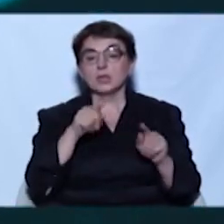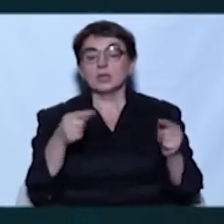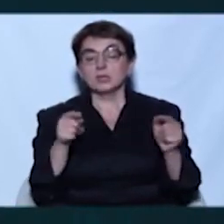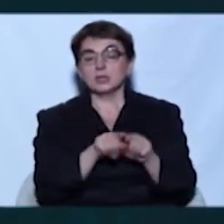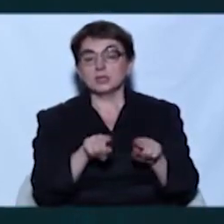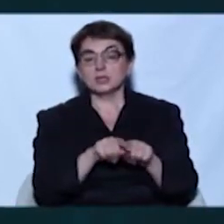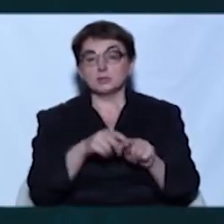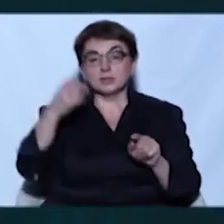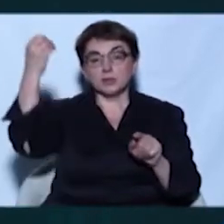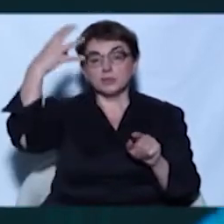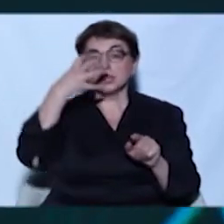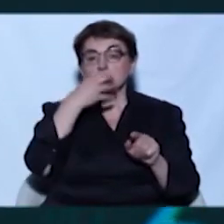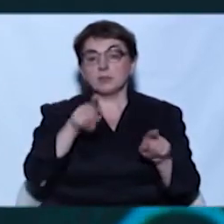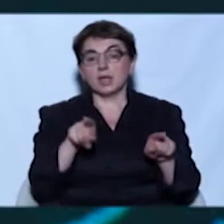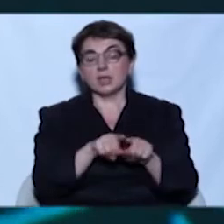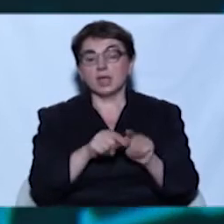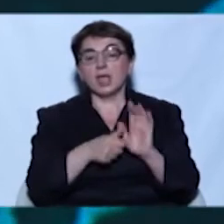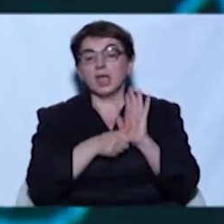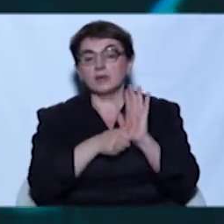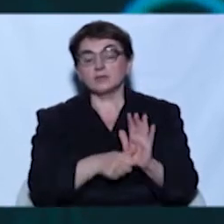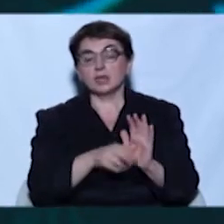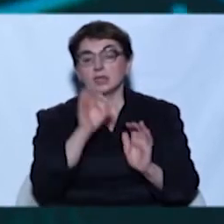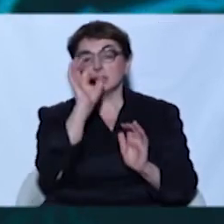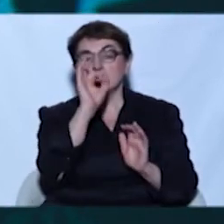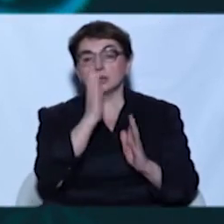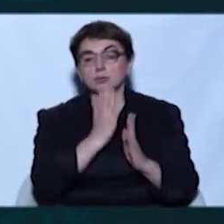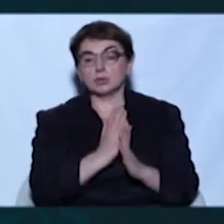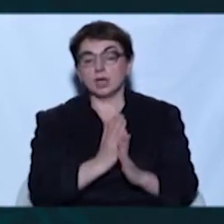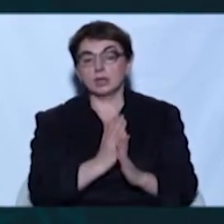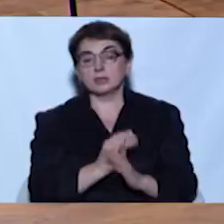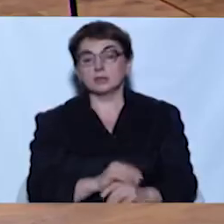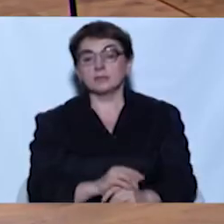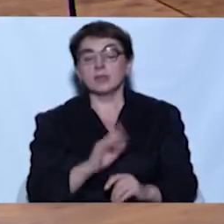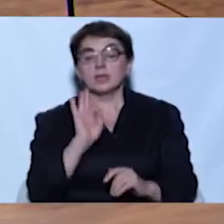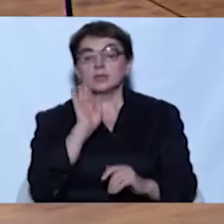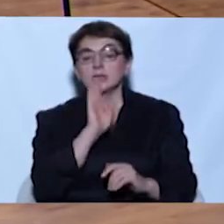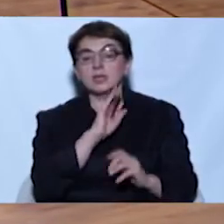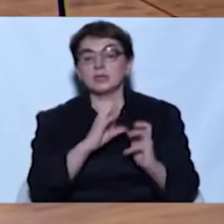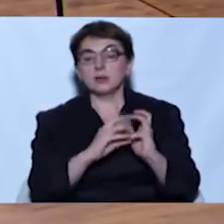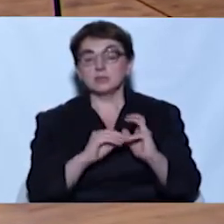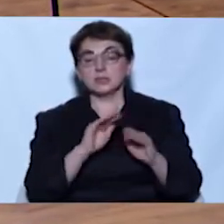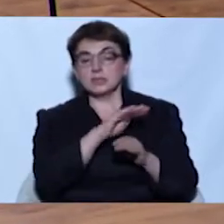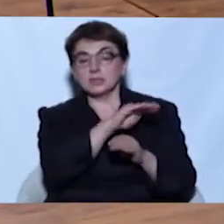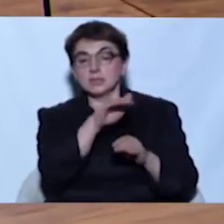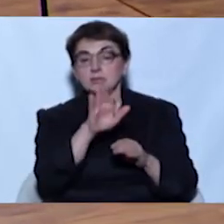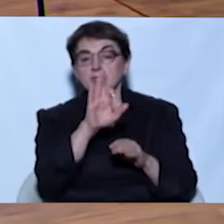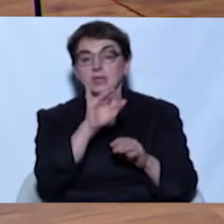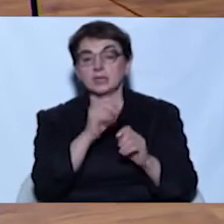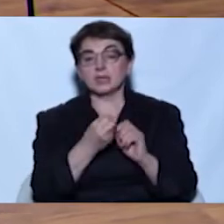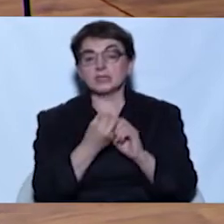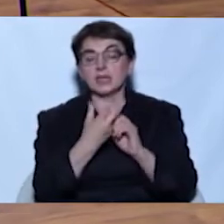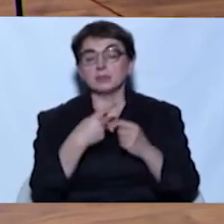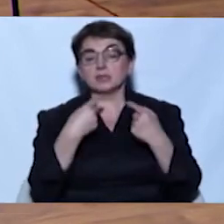ტემპერატურას უტოლდება, ანუ 6000 გრადუსი არის. Გავიგეთ, რომ დედამიწის ზედაპირი ქერქი